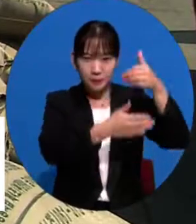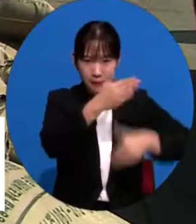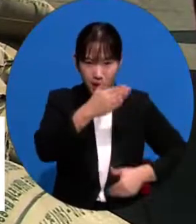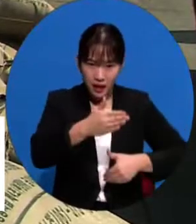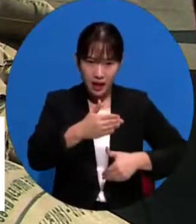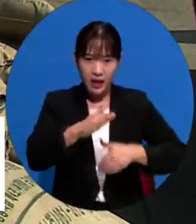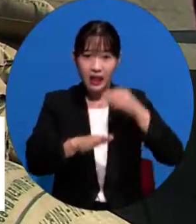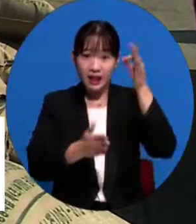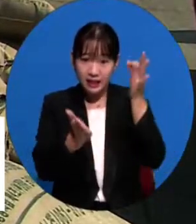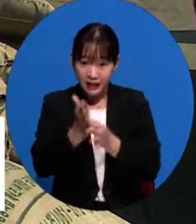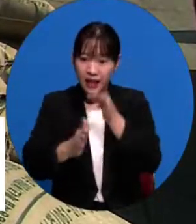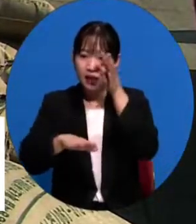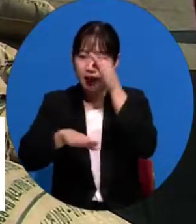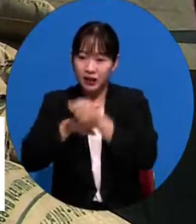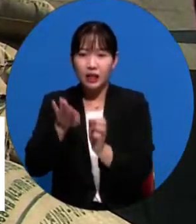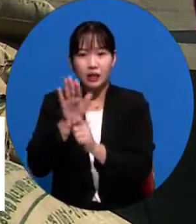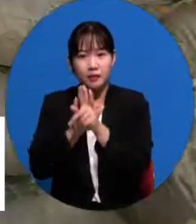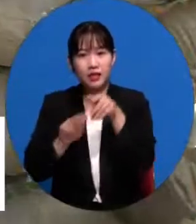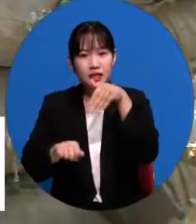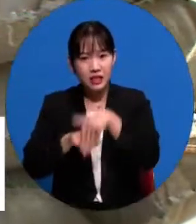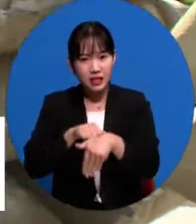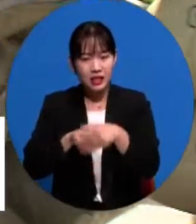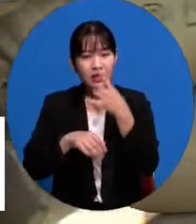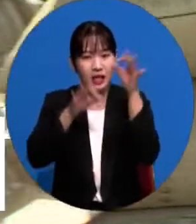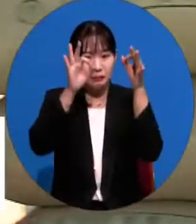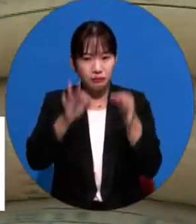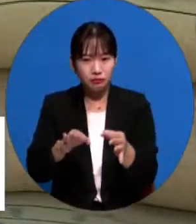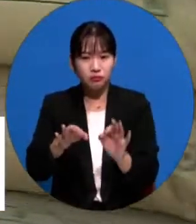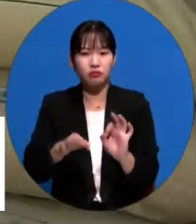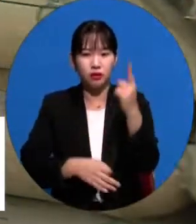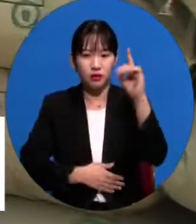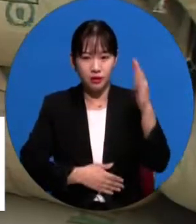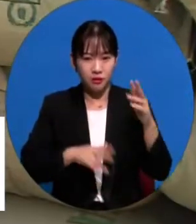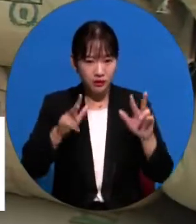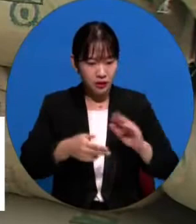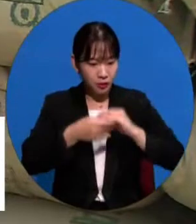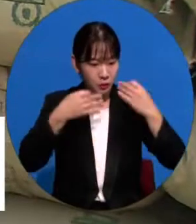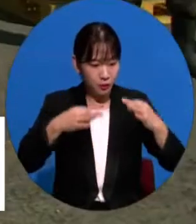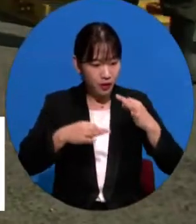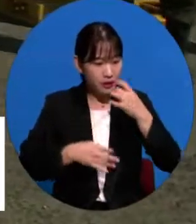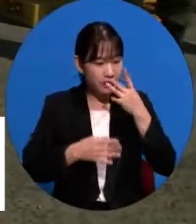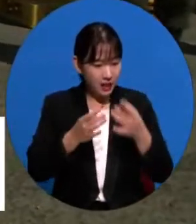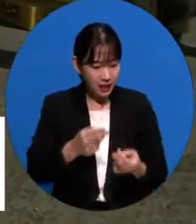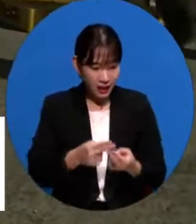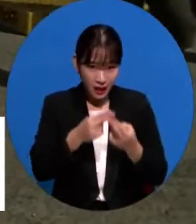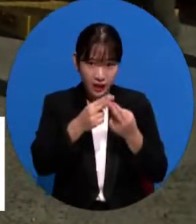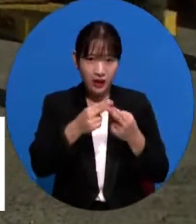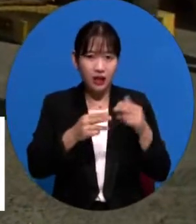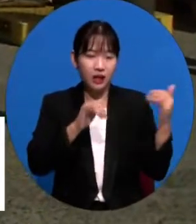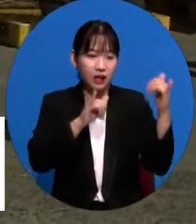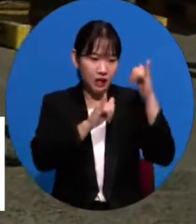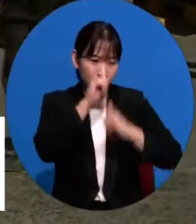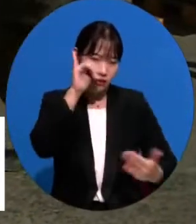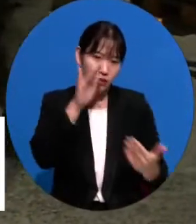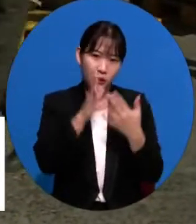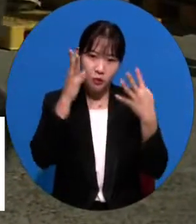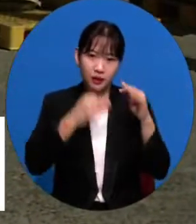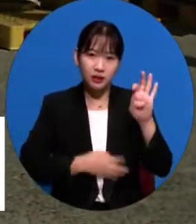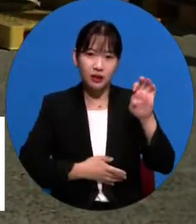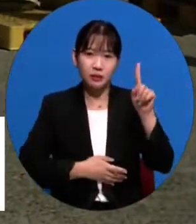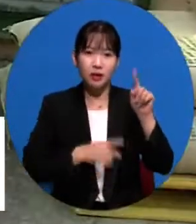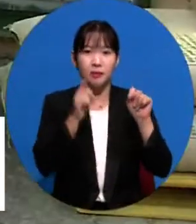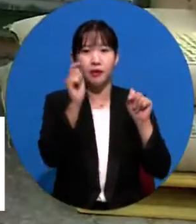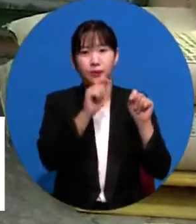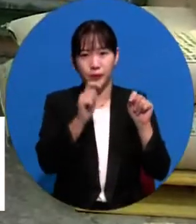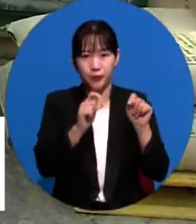꿍 의 방식의 쌀값 폭락 을 초래했고 농협에 현재 쌀 재고량 의 역대 최대인 41만 분에